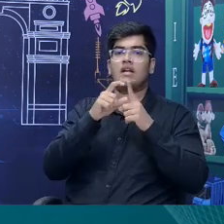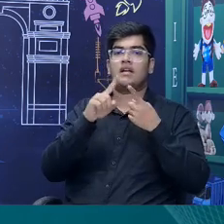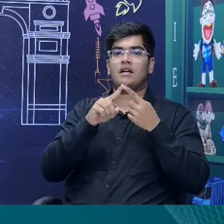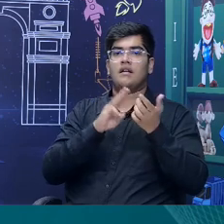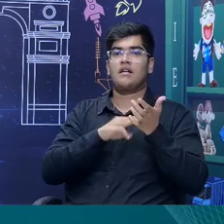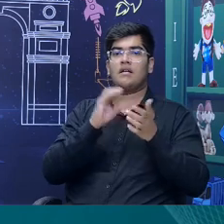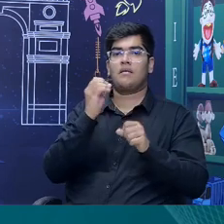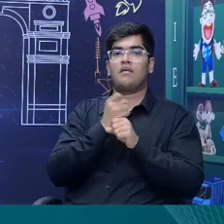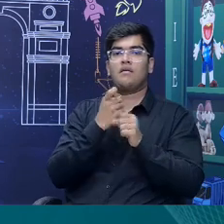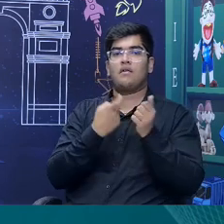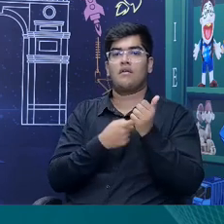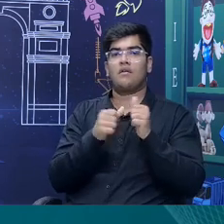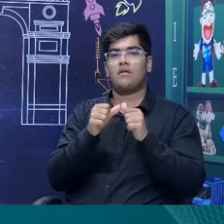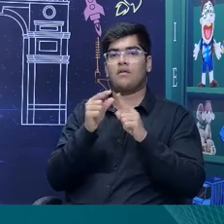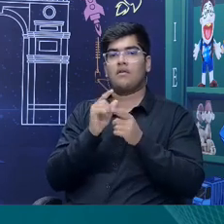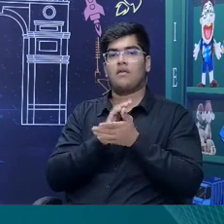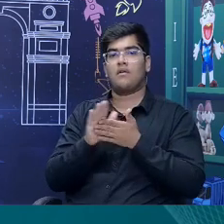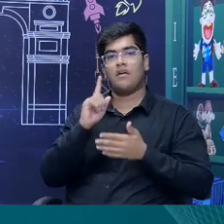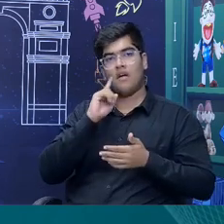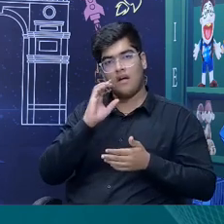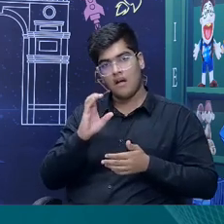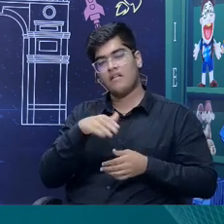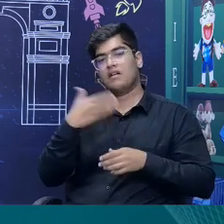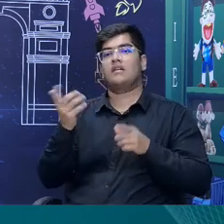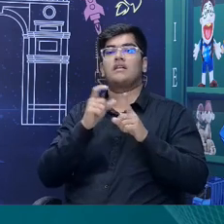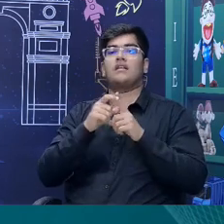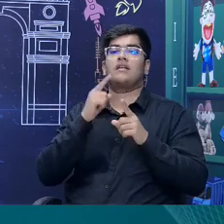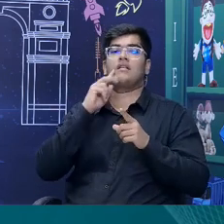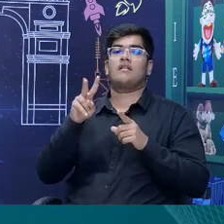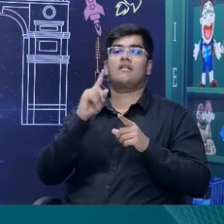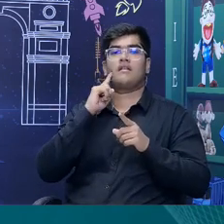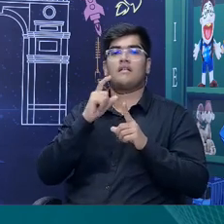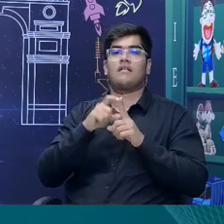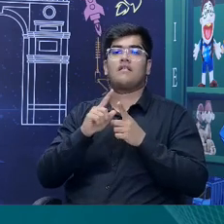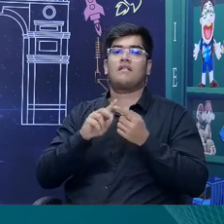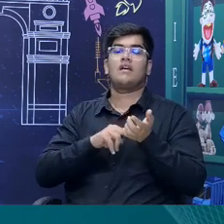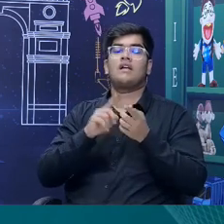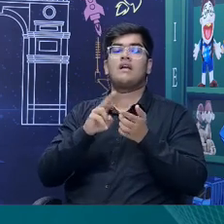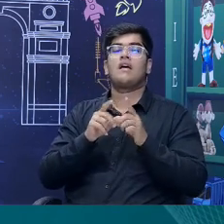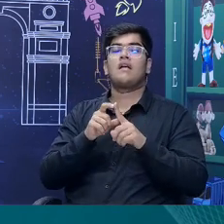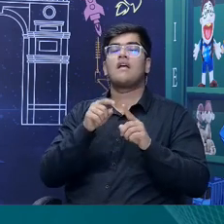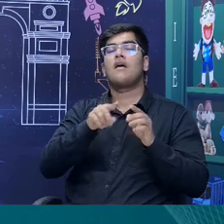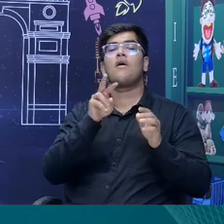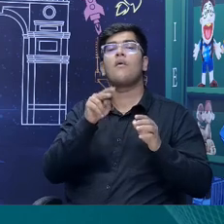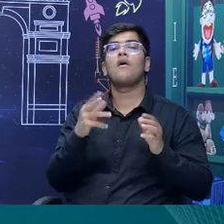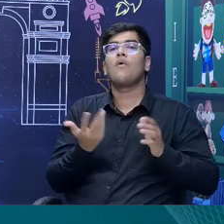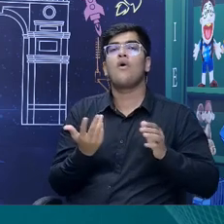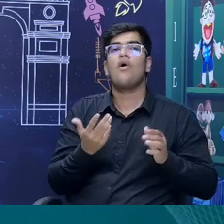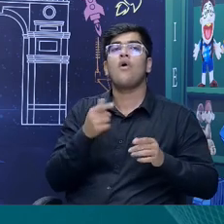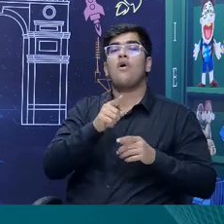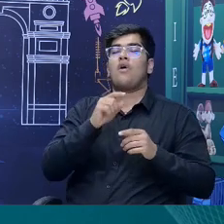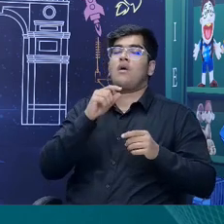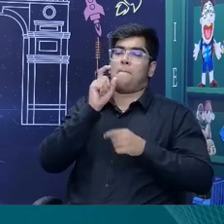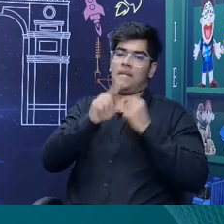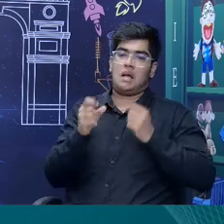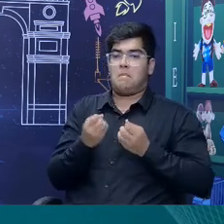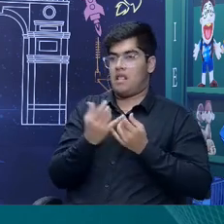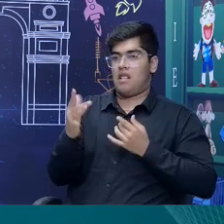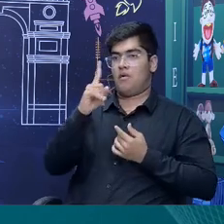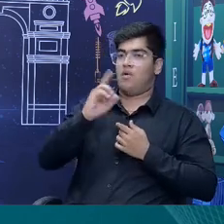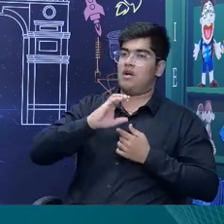डिवाइडेड डेट इस प्रोपोर्शन ऑफ वर्कर्स इन कंपैरिजन तू नॉन क ओके